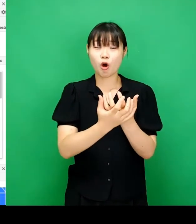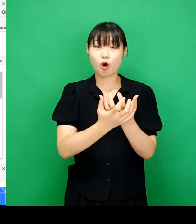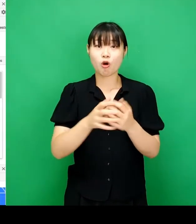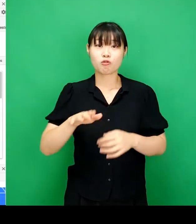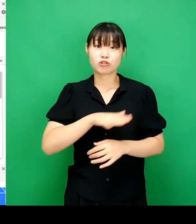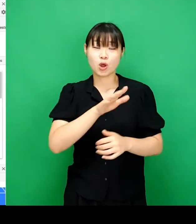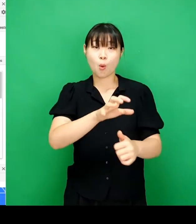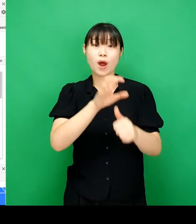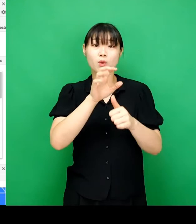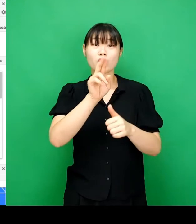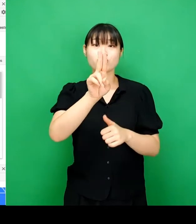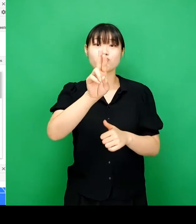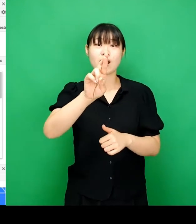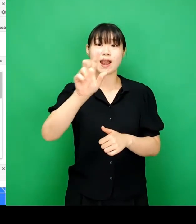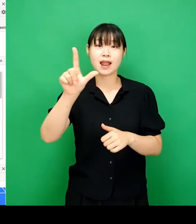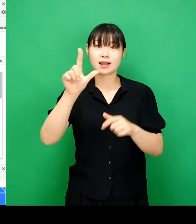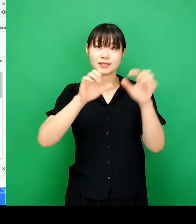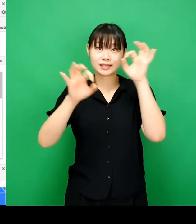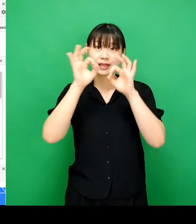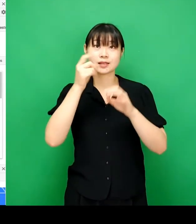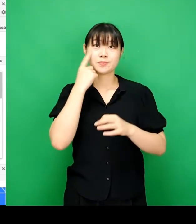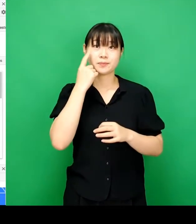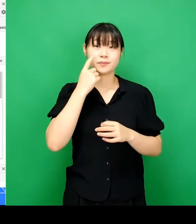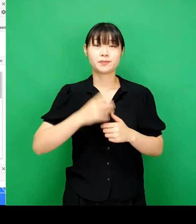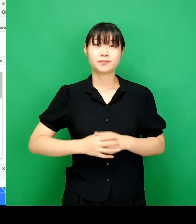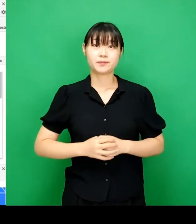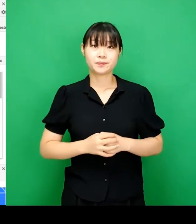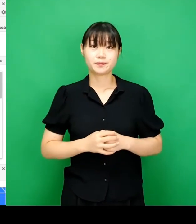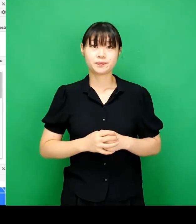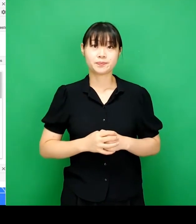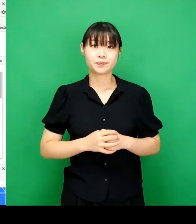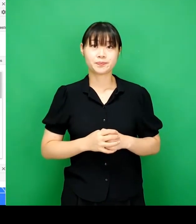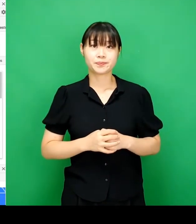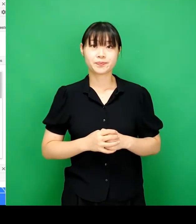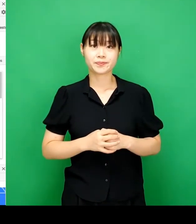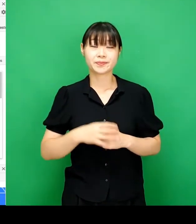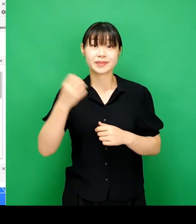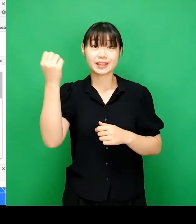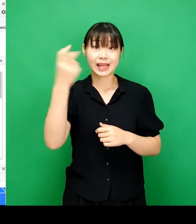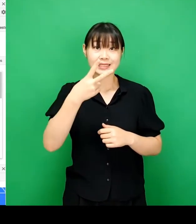이 문서에서 우리가 활용할 URL을 찾아보겠습니다.